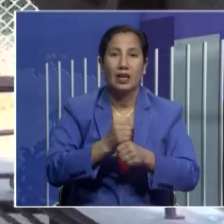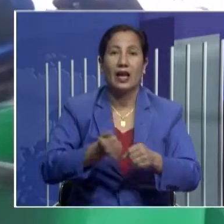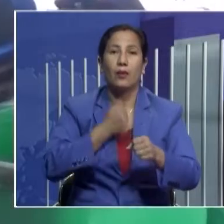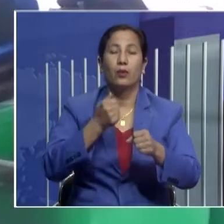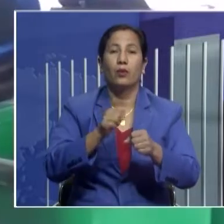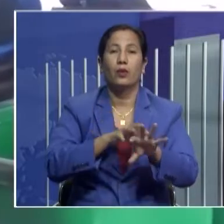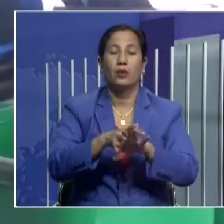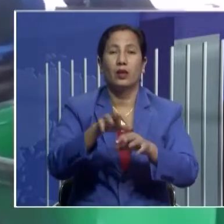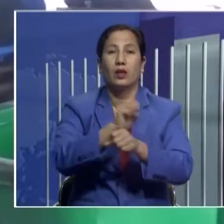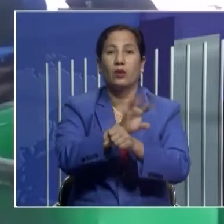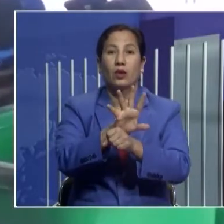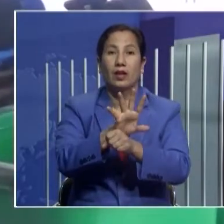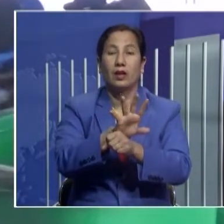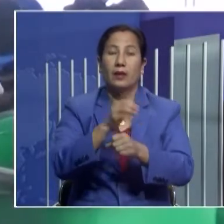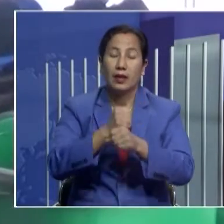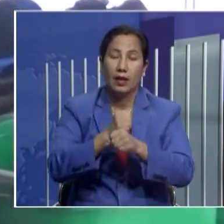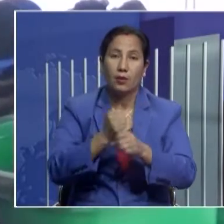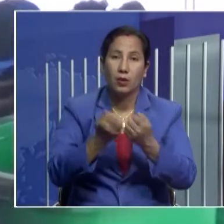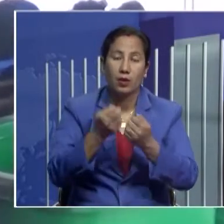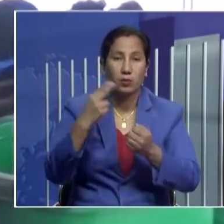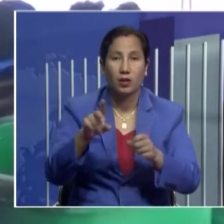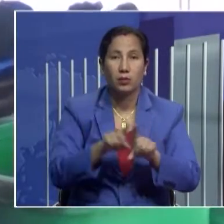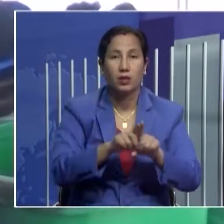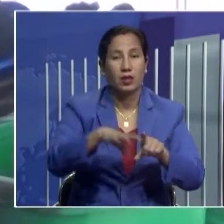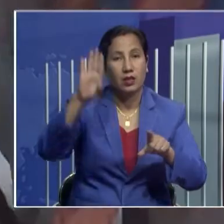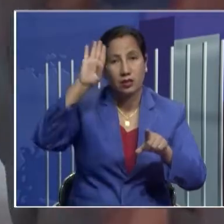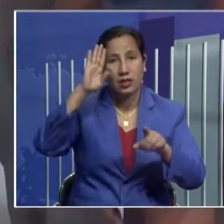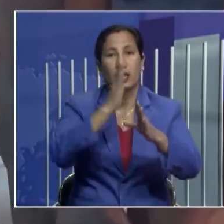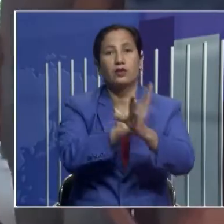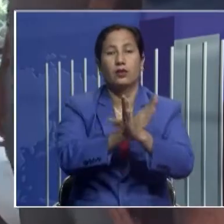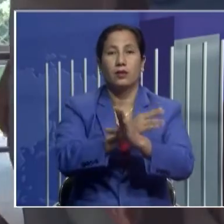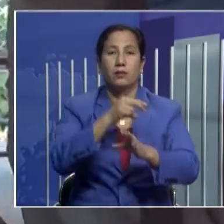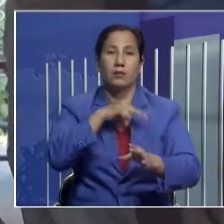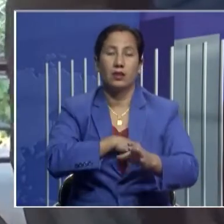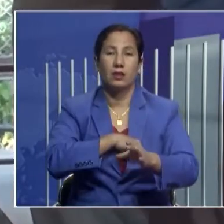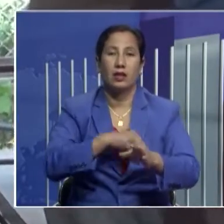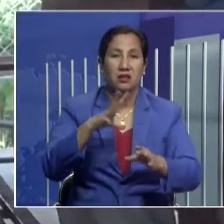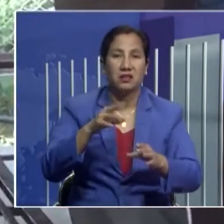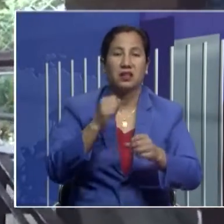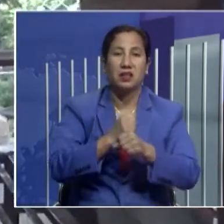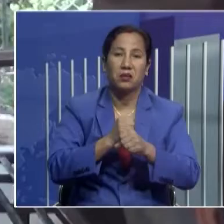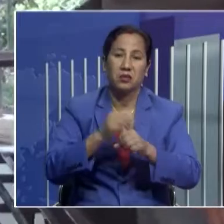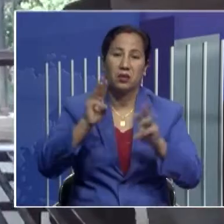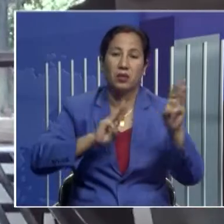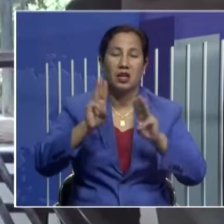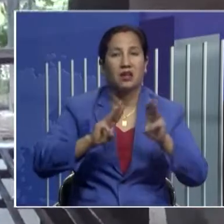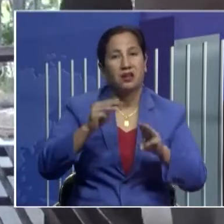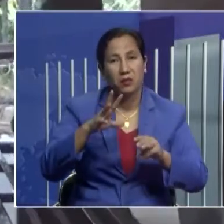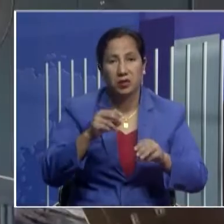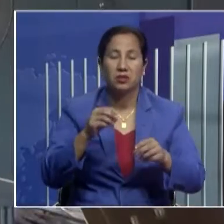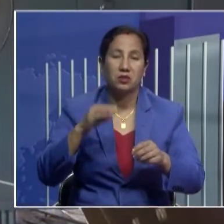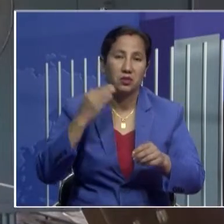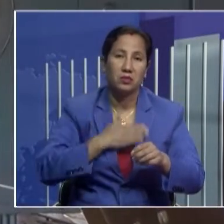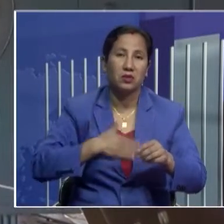कोरोना महामारीमा अग्रपङ्क्तिमा खटिएर काम गरेको भए पनि सरकारले जोखिम भत्ता नदिँदा कामको मूल्याङ्कन नगरेको जस्तो महसुस भएको बताउनु भएको